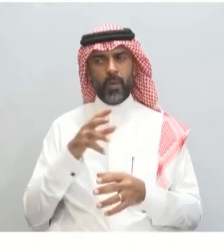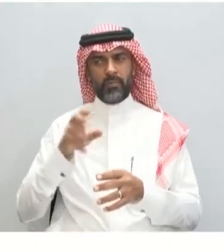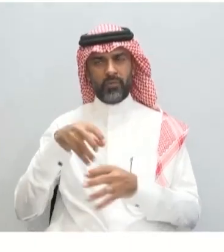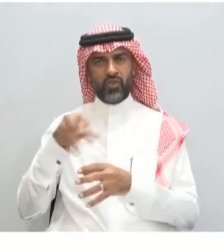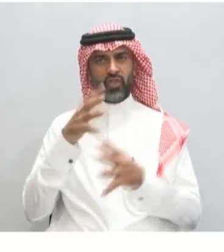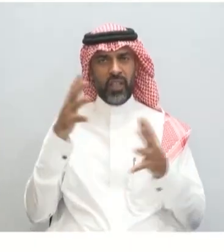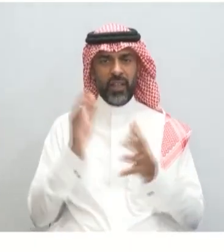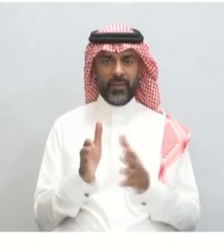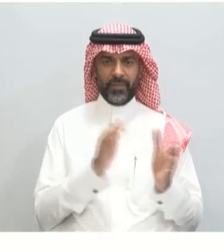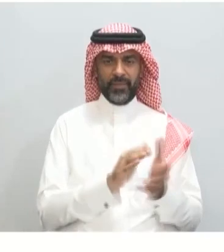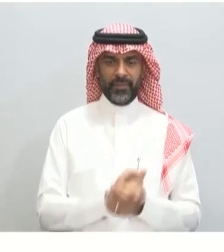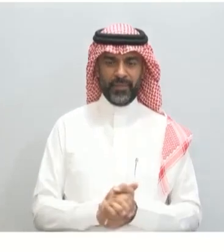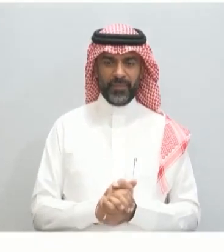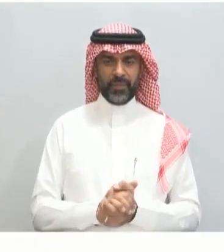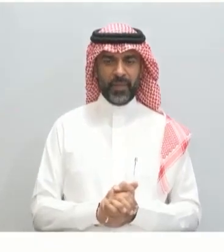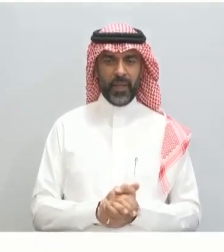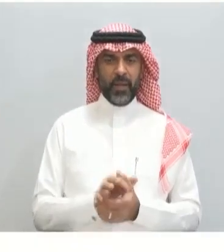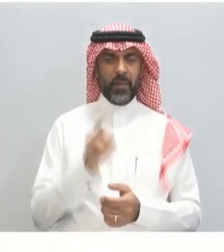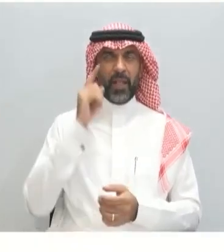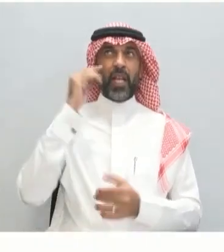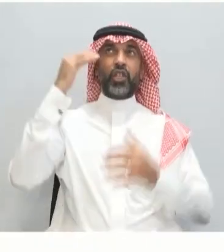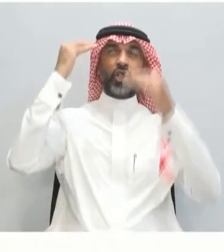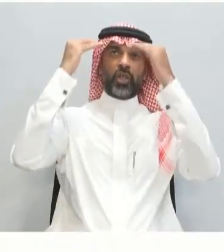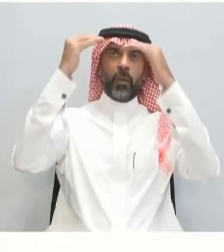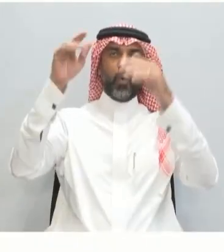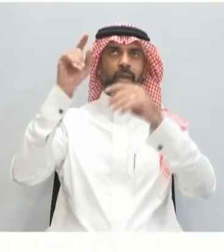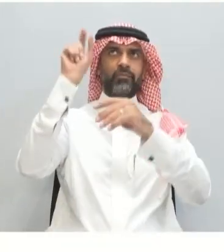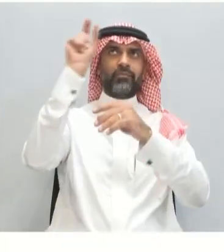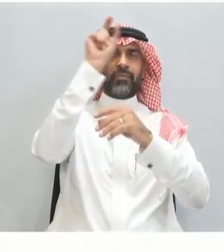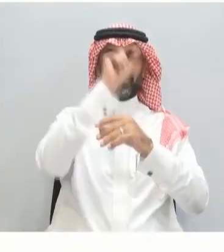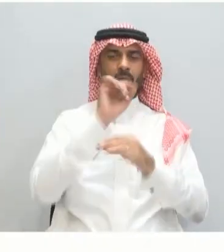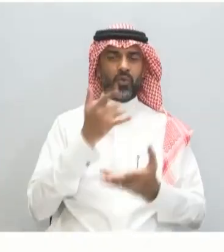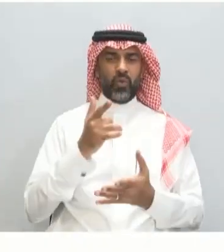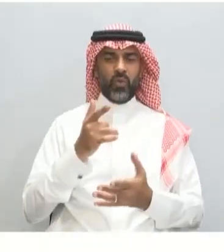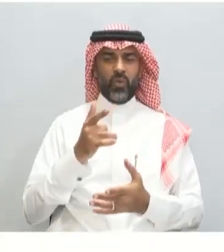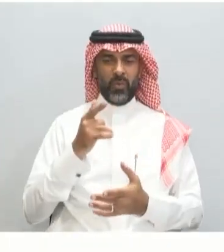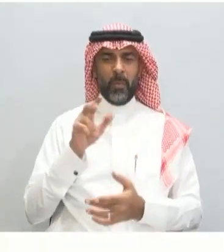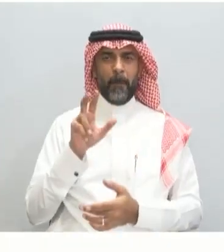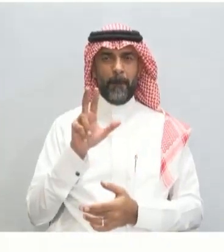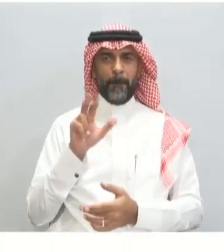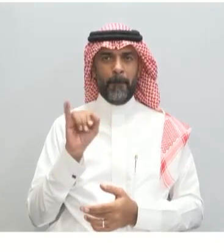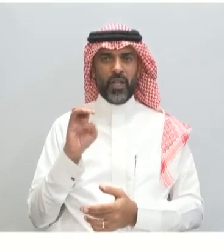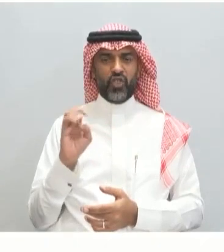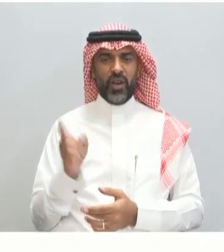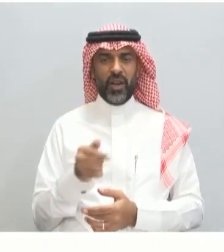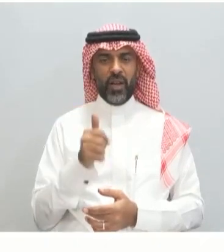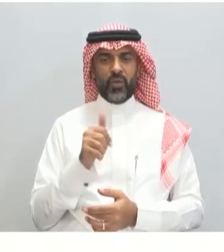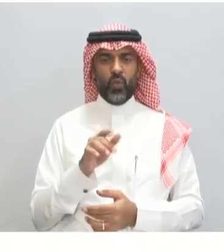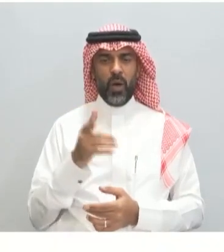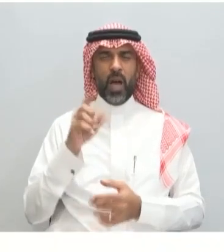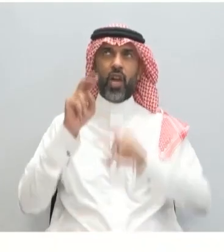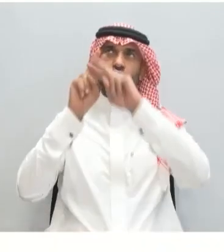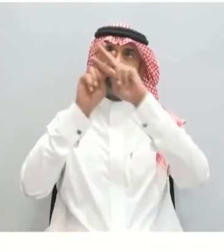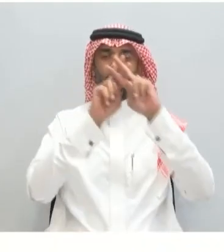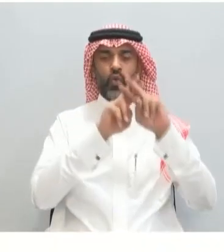ذلك تعرفنا انا وانتم على الاجرام السماويه منها المجرات والسدم واجرام شبه نجميه والنجوم